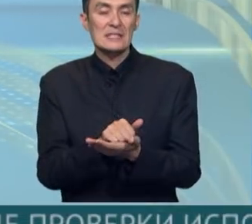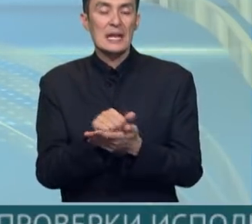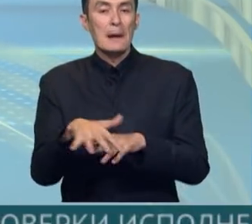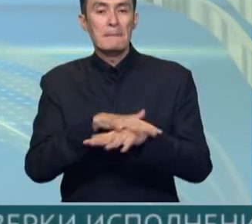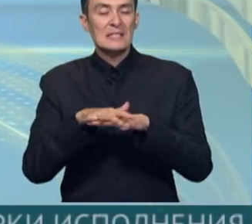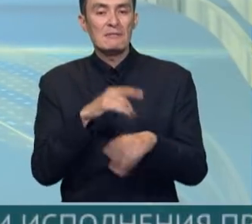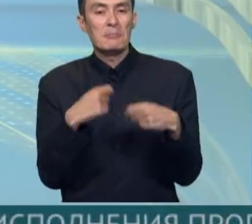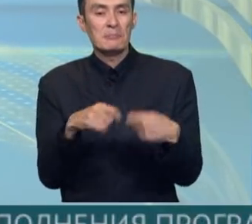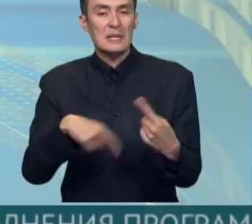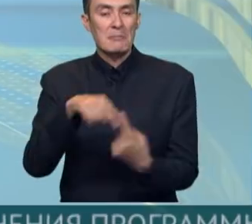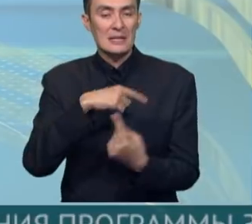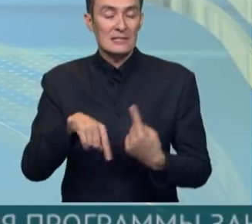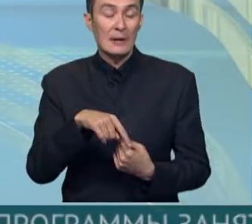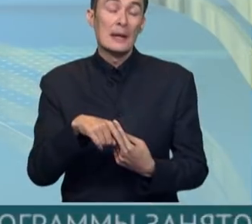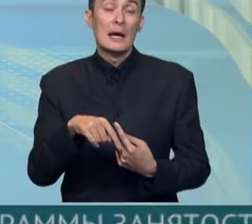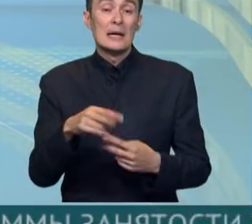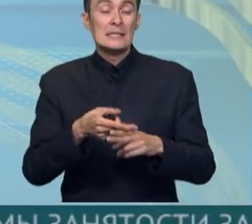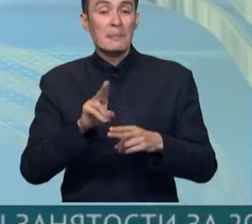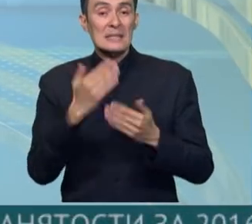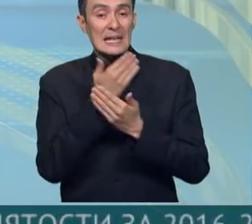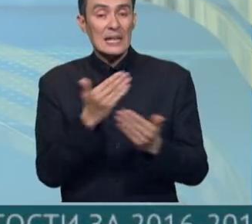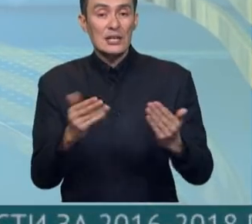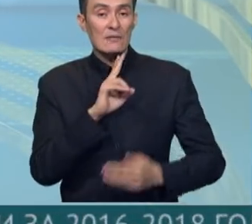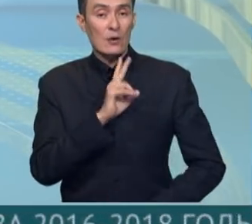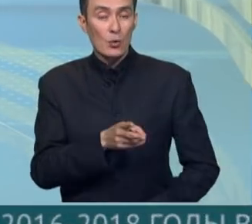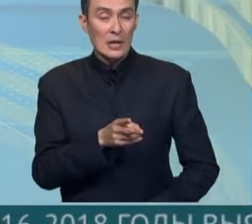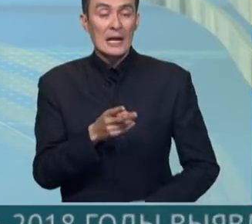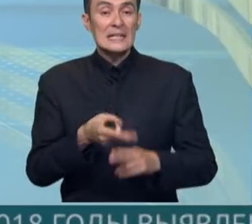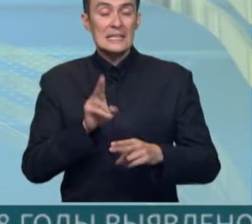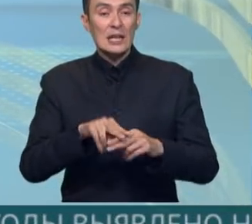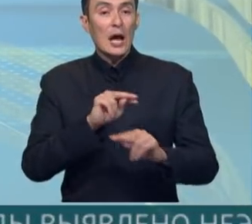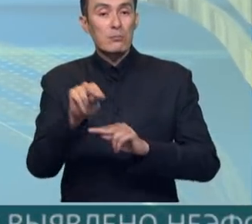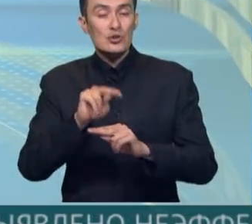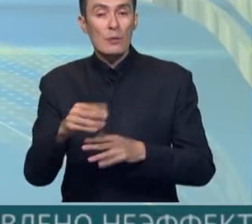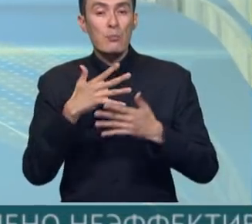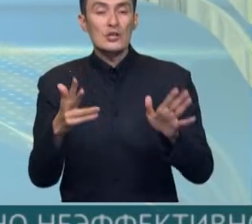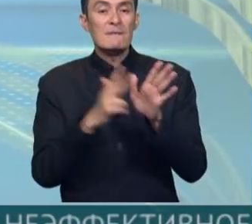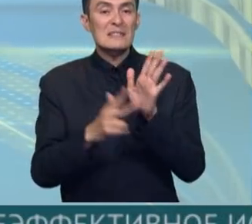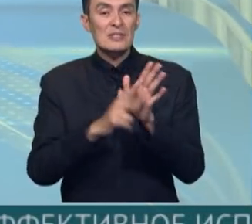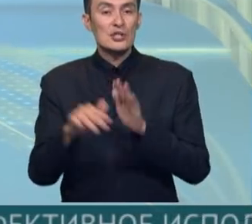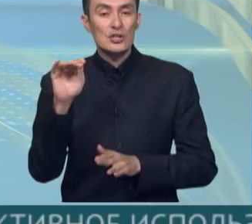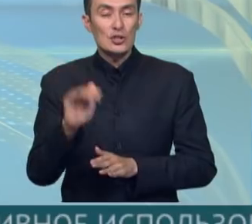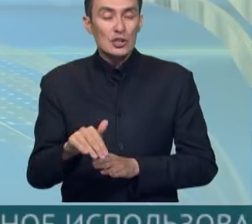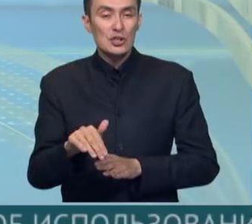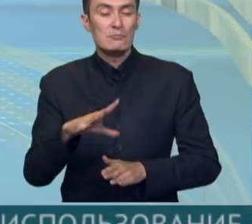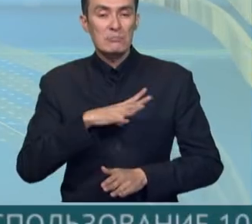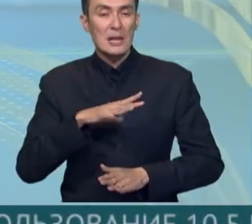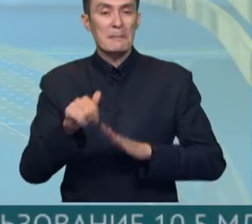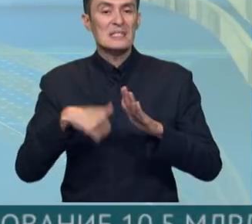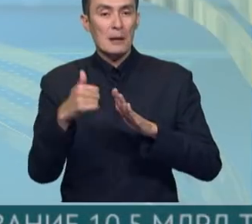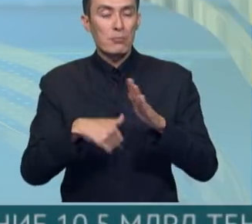занятости и массового предпринимательства за последние два года. Из обученных больше 80